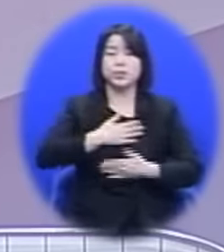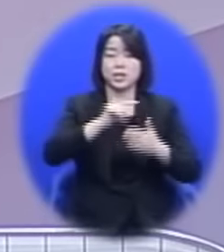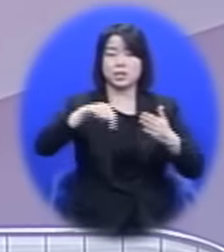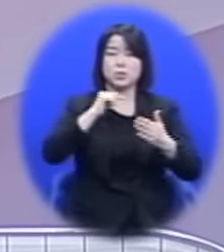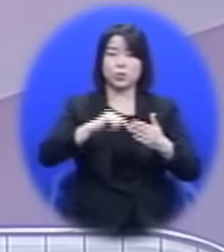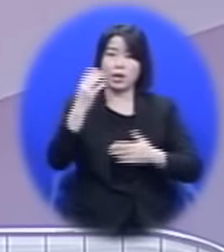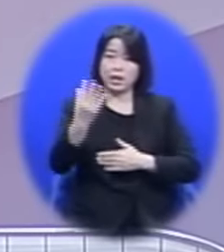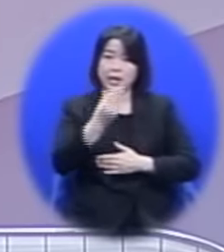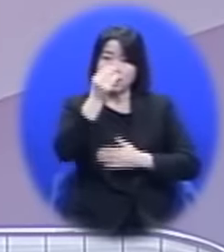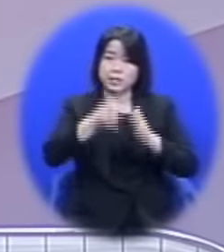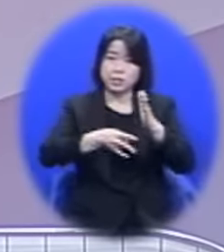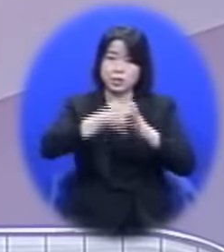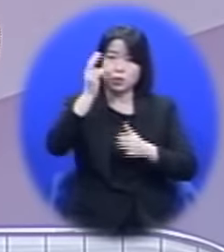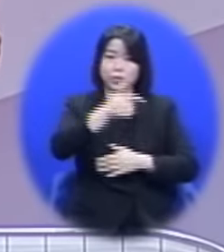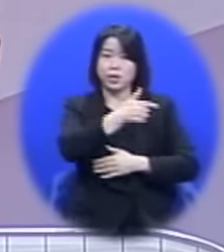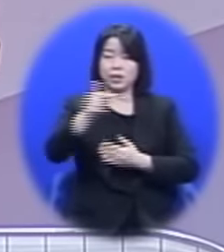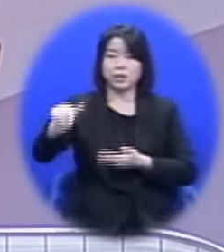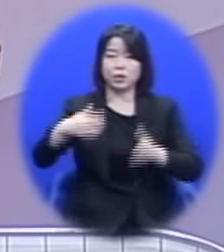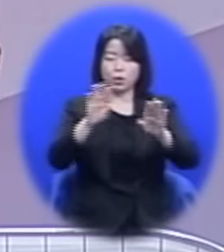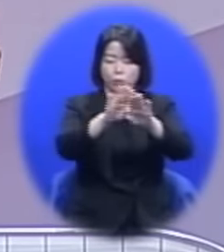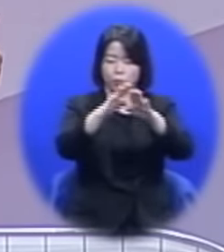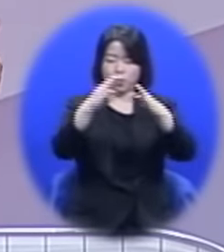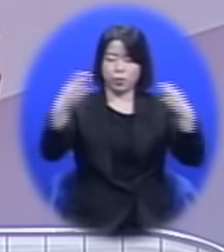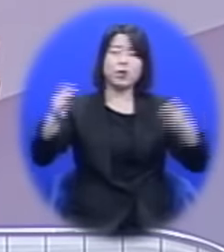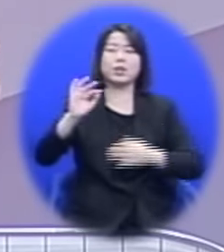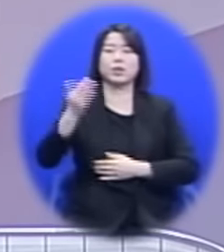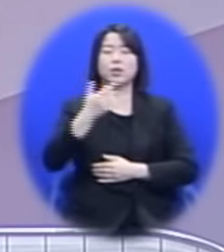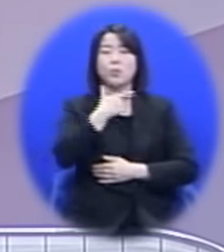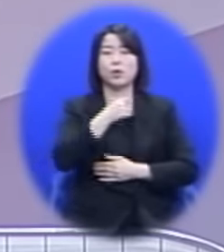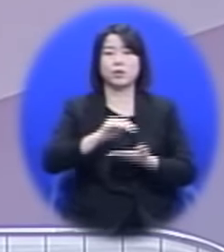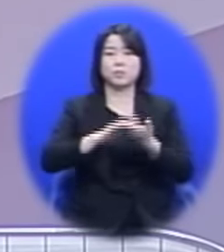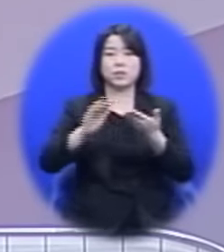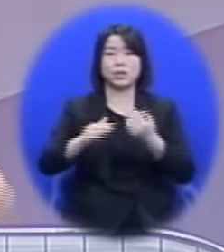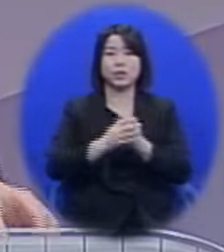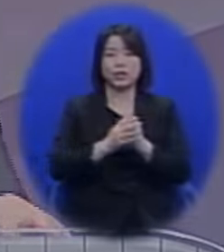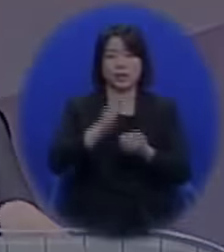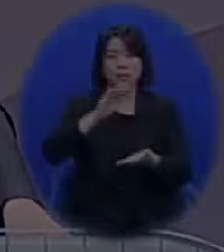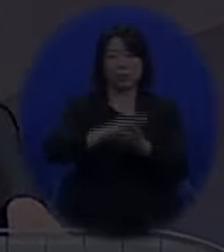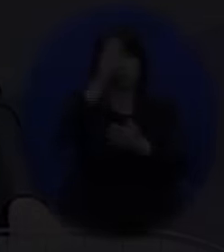시온의 대로가 활짝 열려지게 되기를 원합니다. 뜨겁게 기도하십시다.